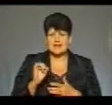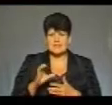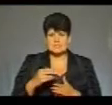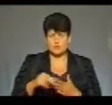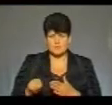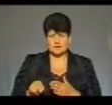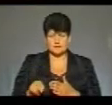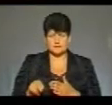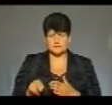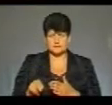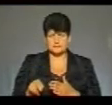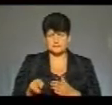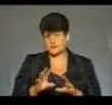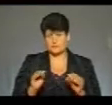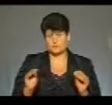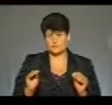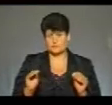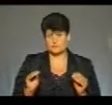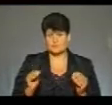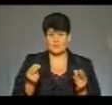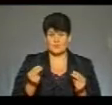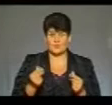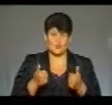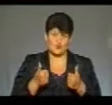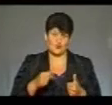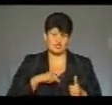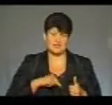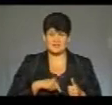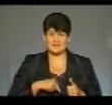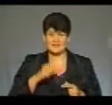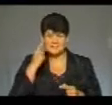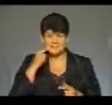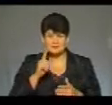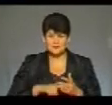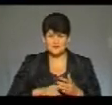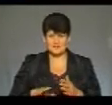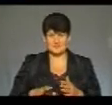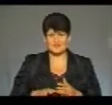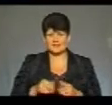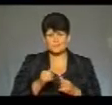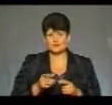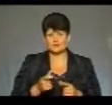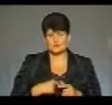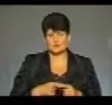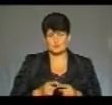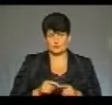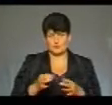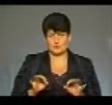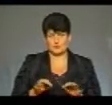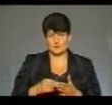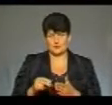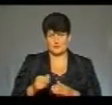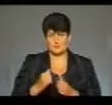купили. Ну і все. Хороший настрій, я не сподівалася такого. Я такого не можу собі дозволити.